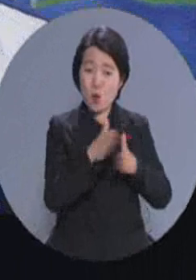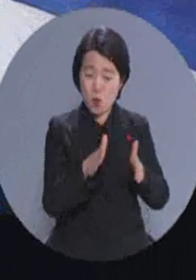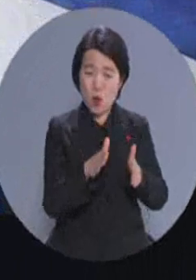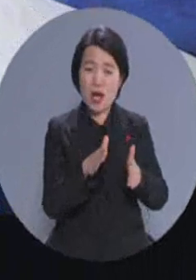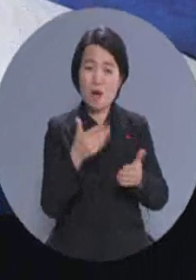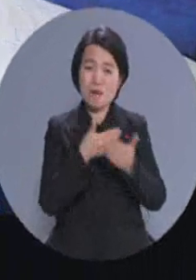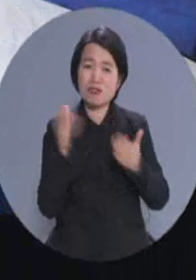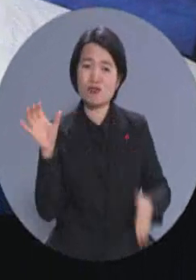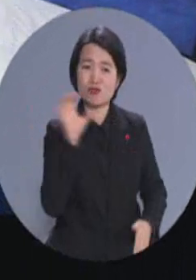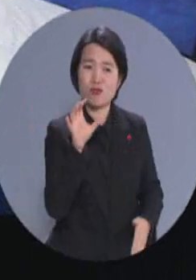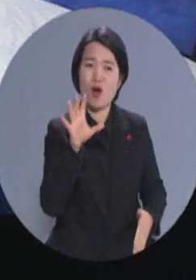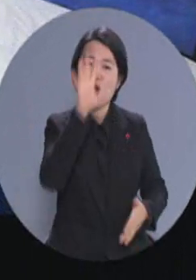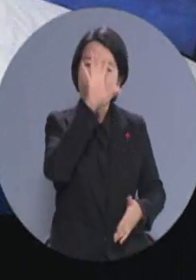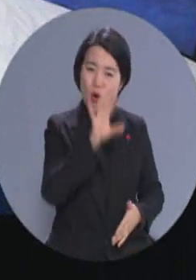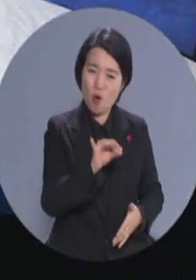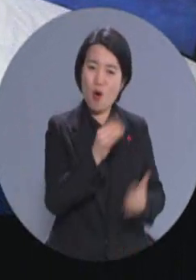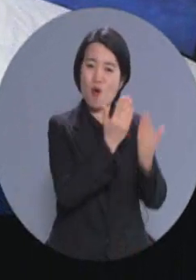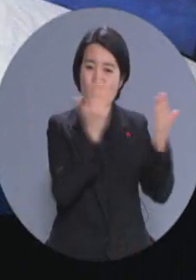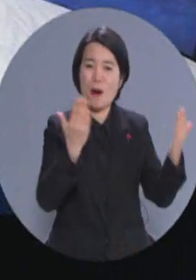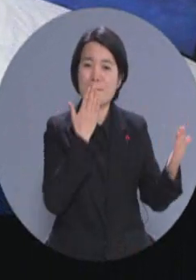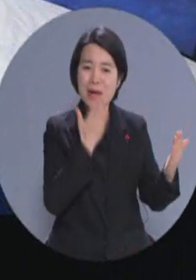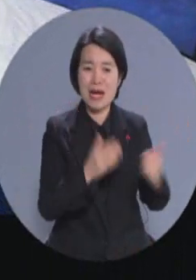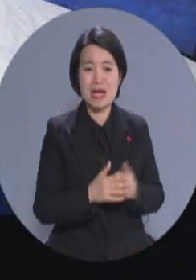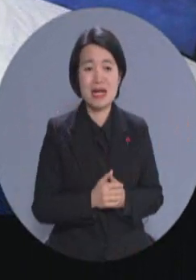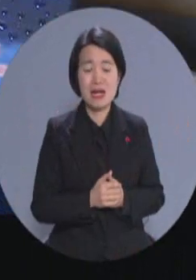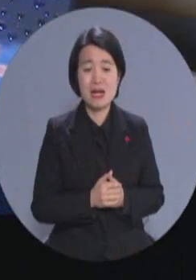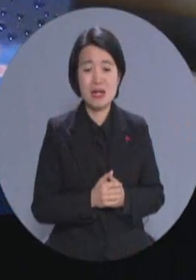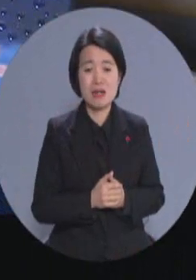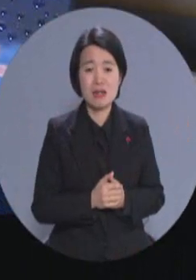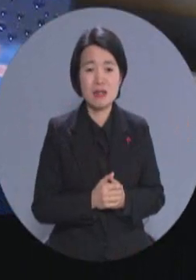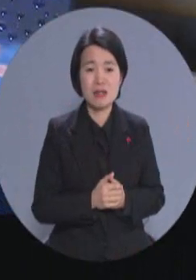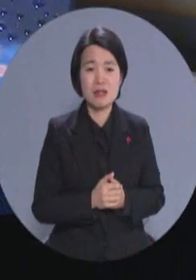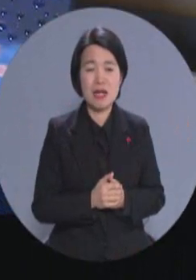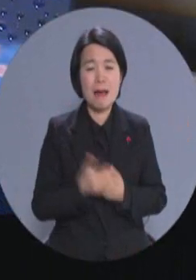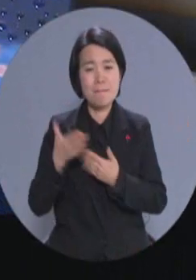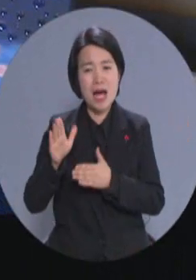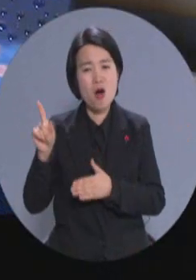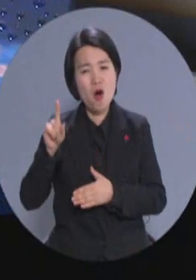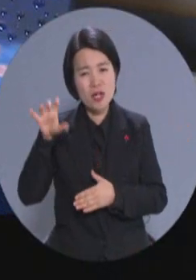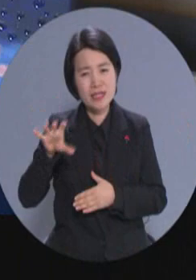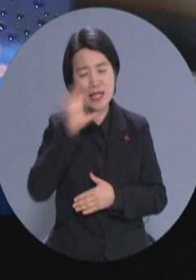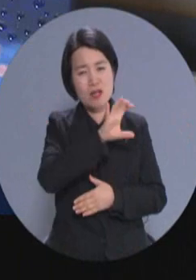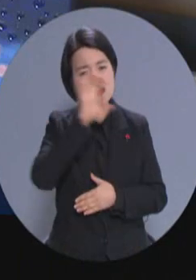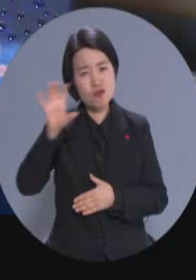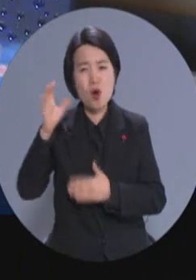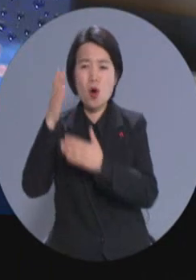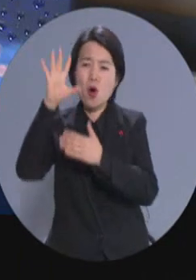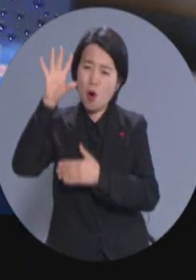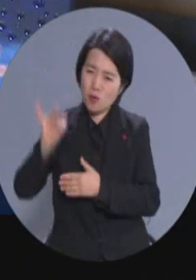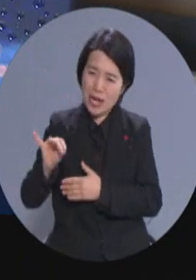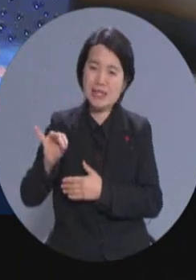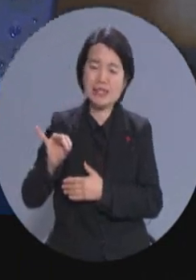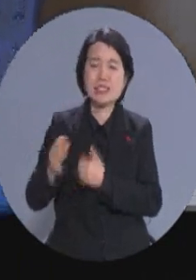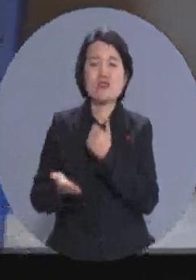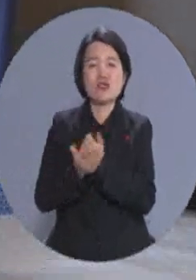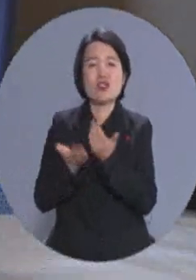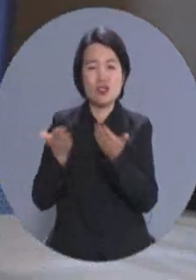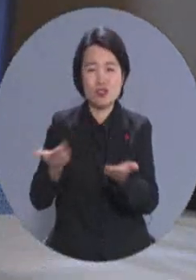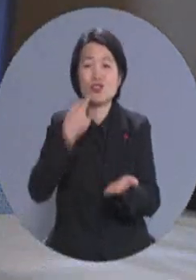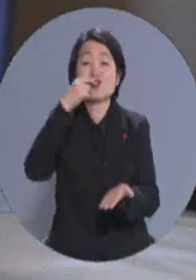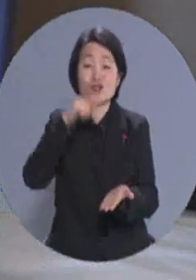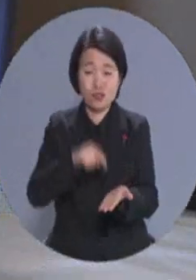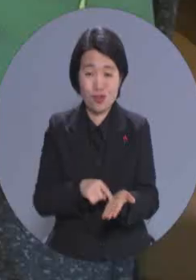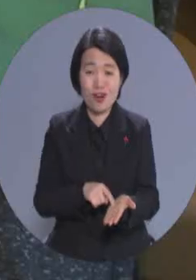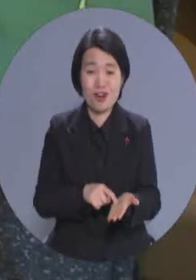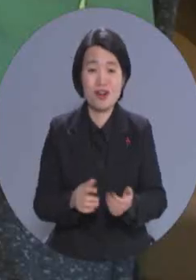꾸밀 수 있고 또 그게 집에 어떤 어 어떤 곳에 어울린다는 것을 좀 더 추천드리기 용이 편이에요